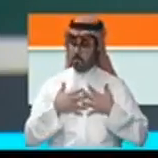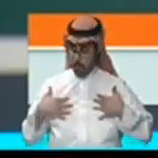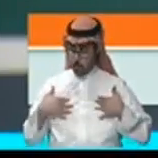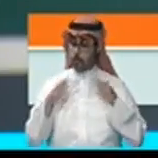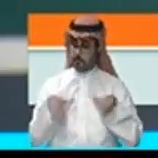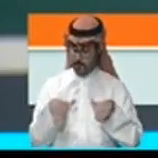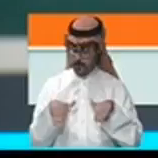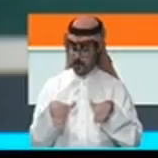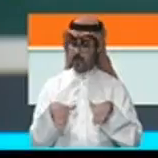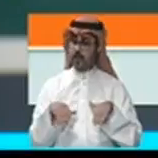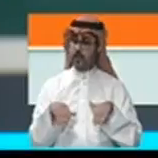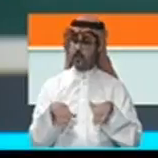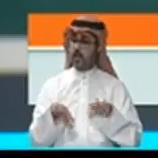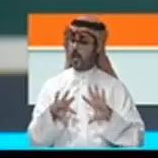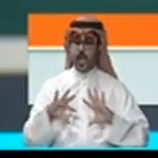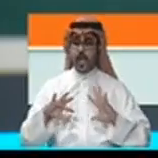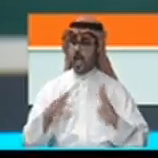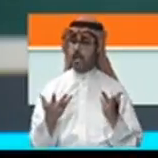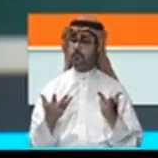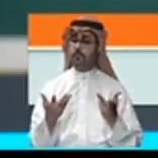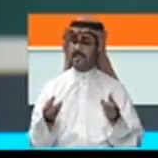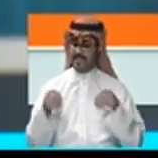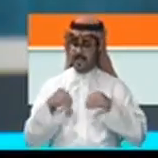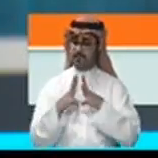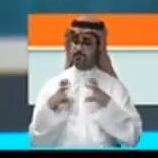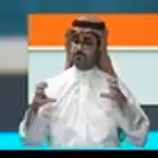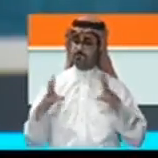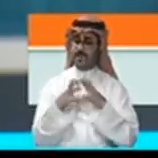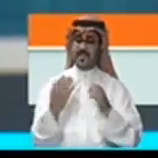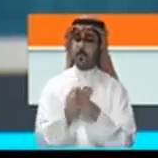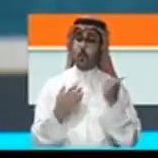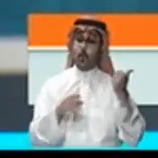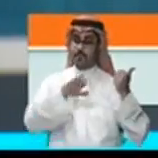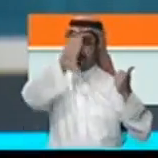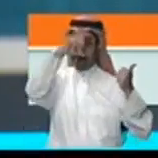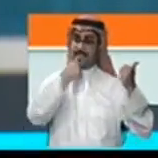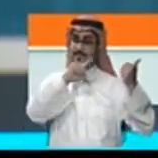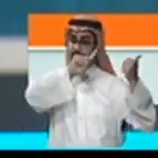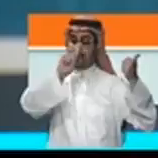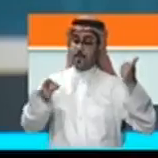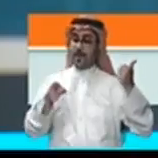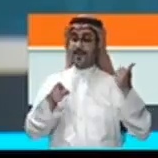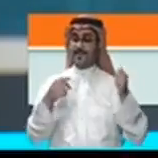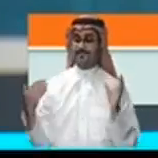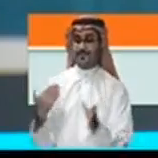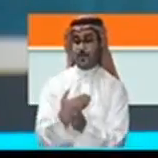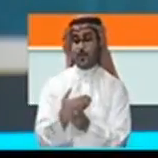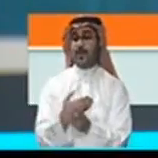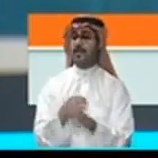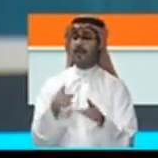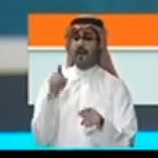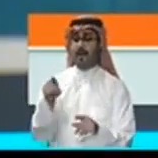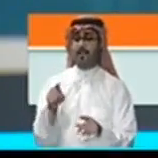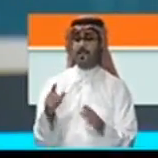تم استضافتهم في هذا البرنامج وبتوجيه كريم طبعا من خادم الحرمين الشريفين، ولفتة